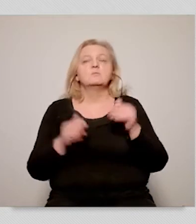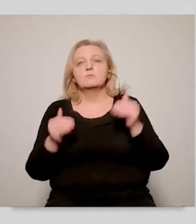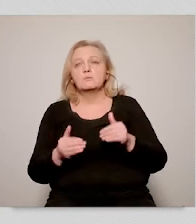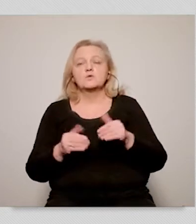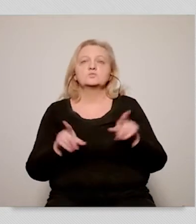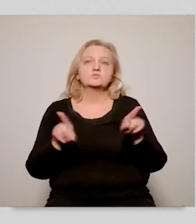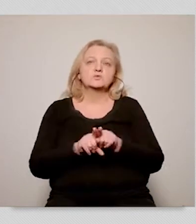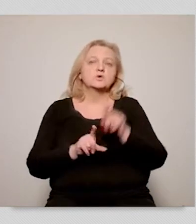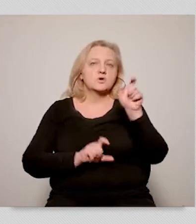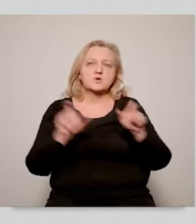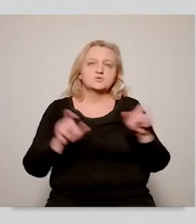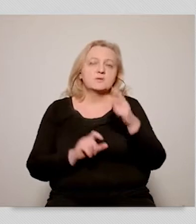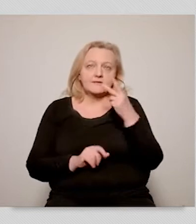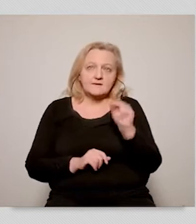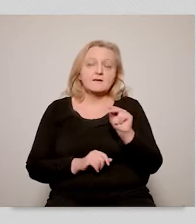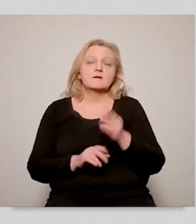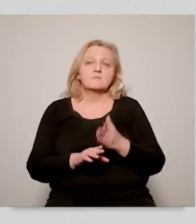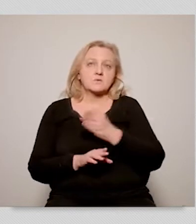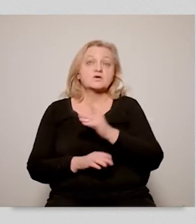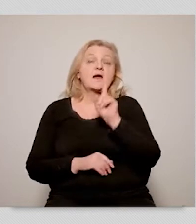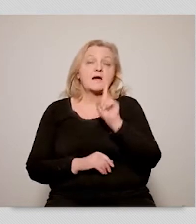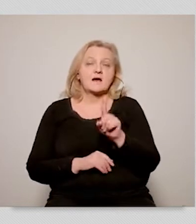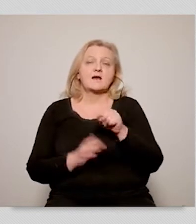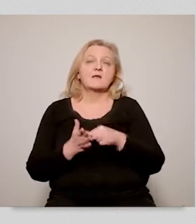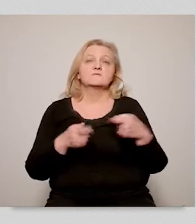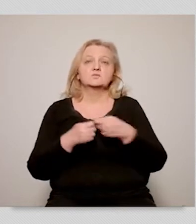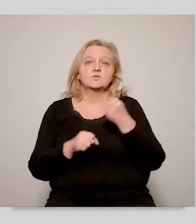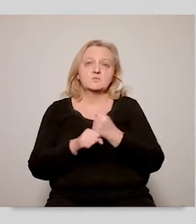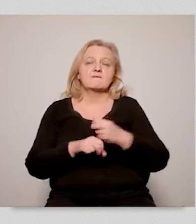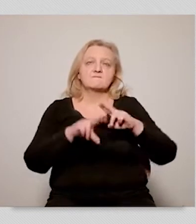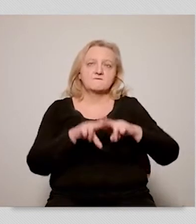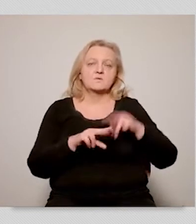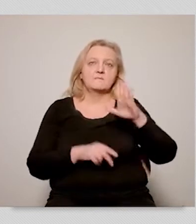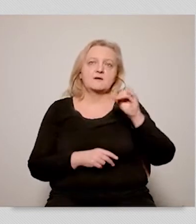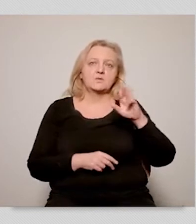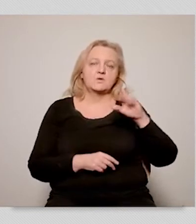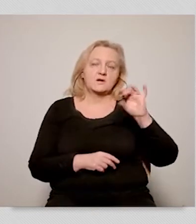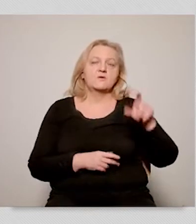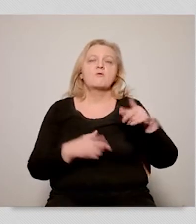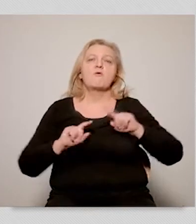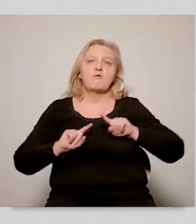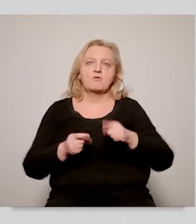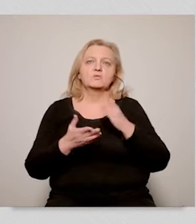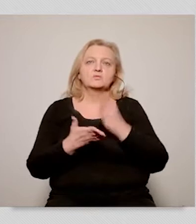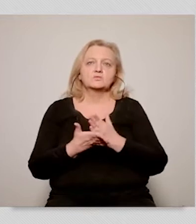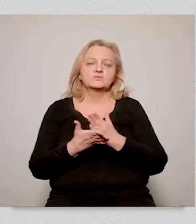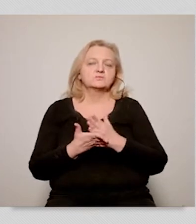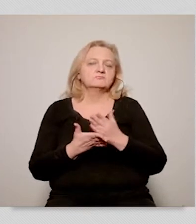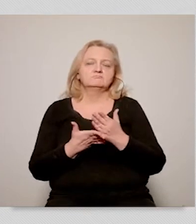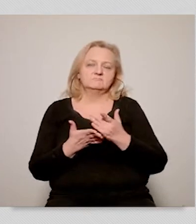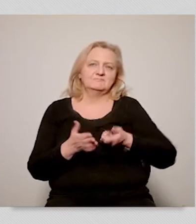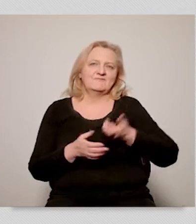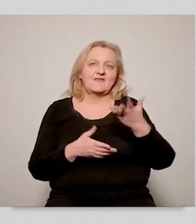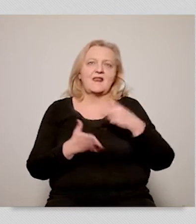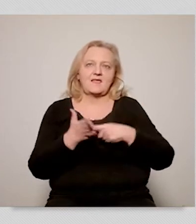tym gronie, ale we współpracy z Fundacją Batorego organizujemy już nie po raz pierwszy.